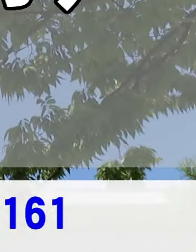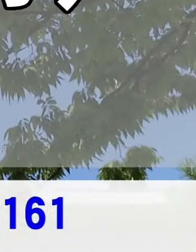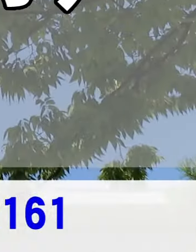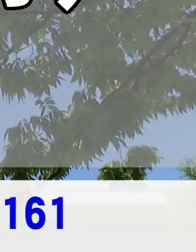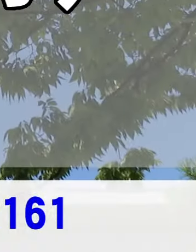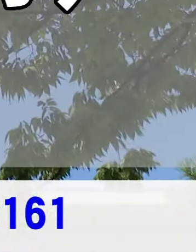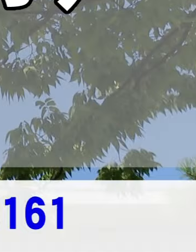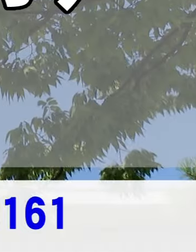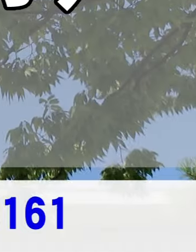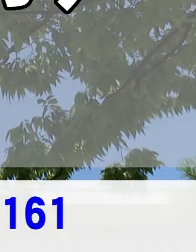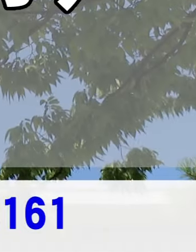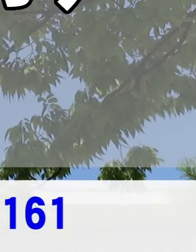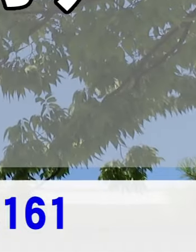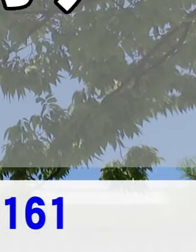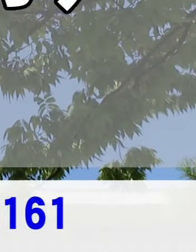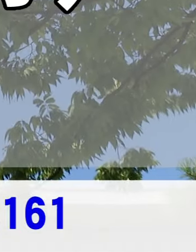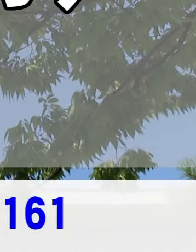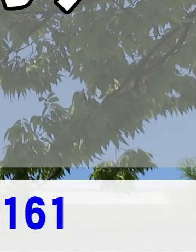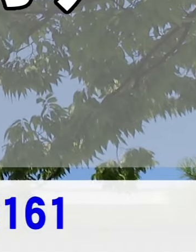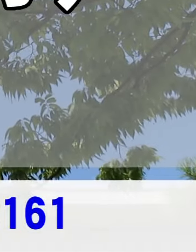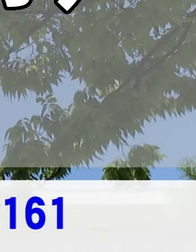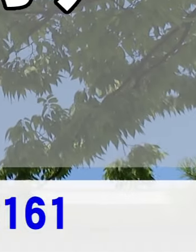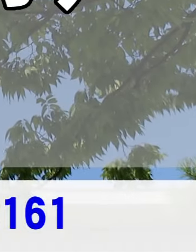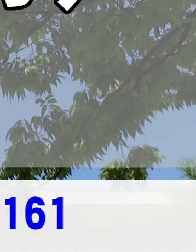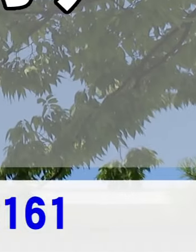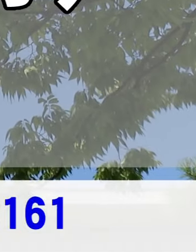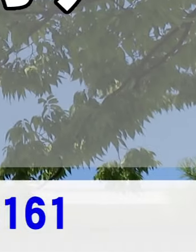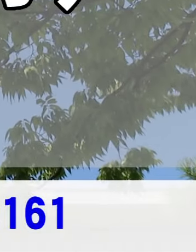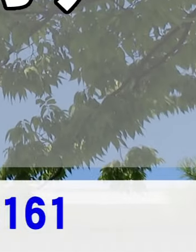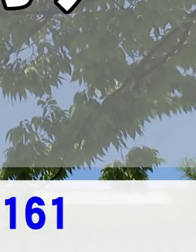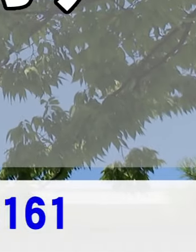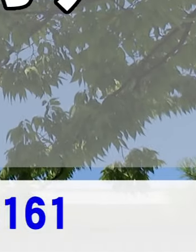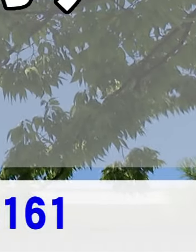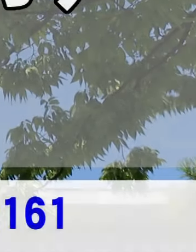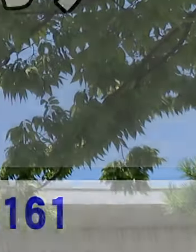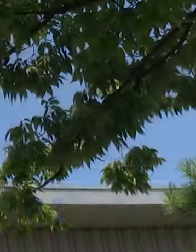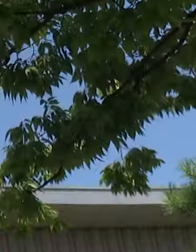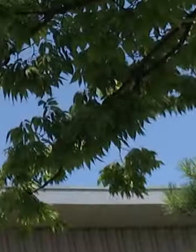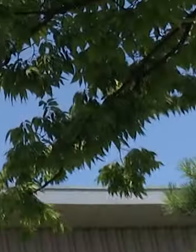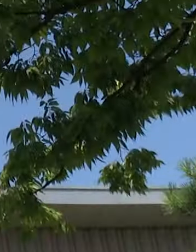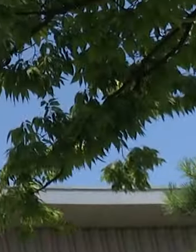ります。詳しくは市民税課まで。